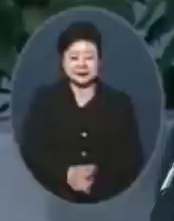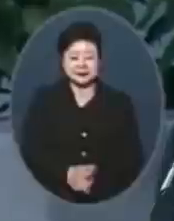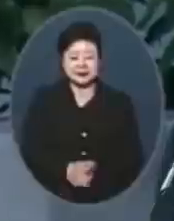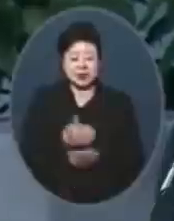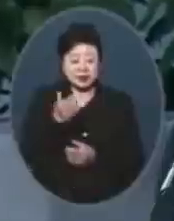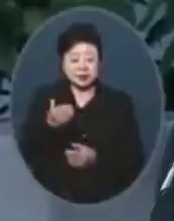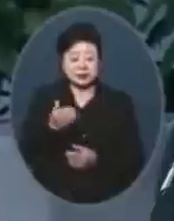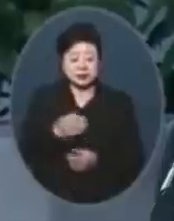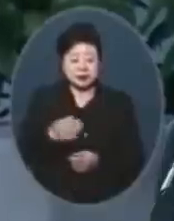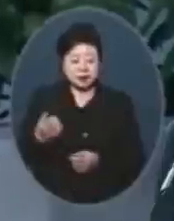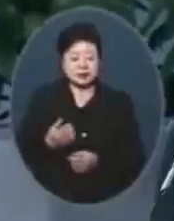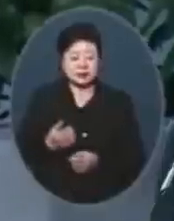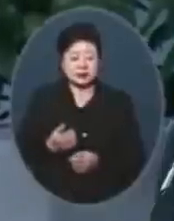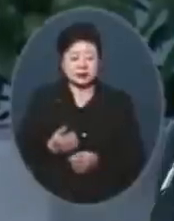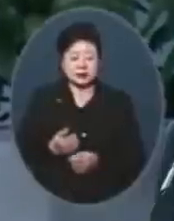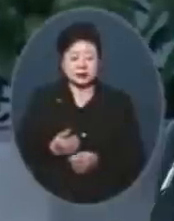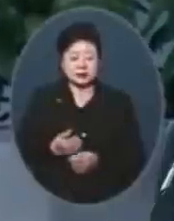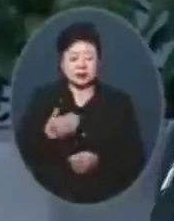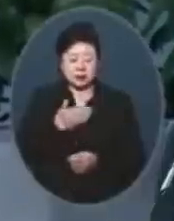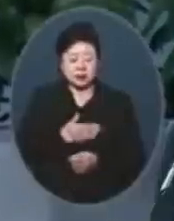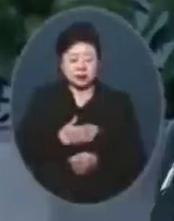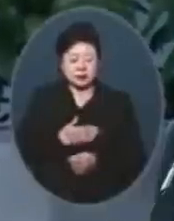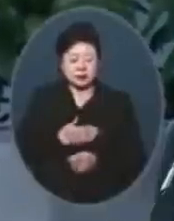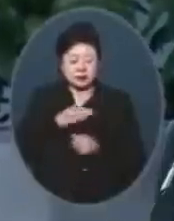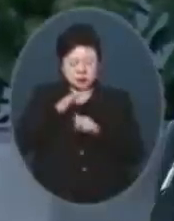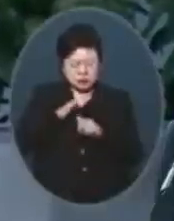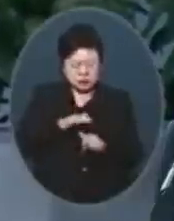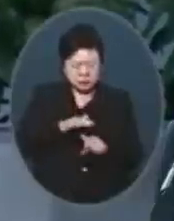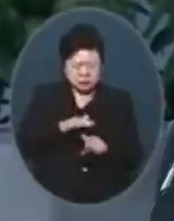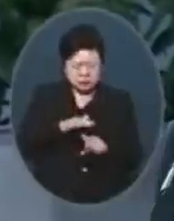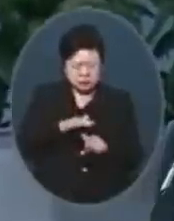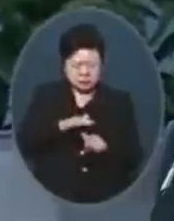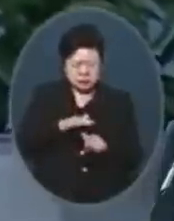여러분 아픈 자는 몸에 손을 얹으시고